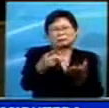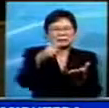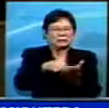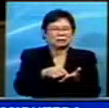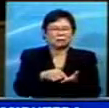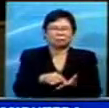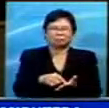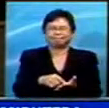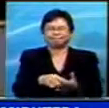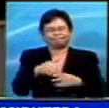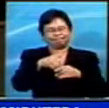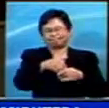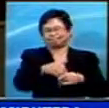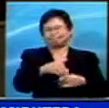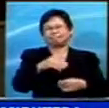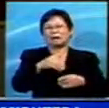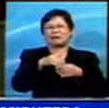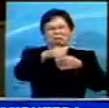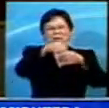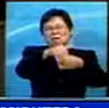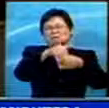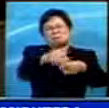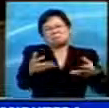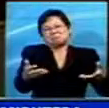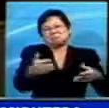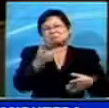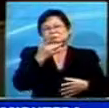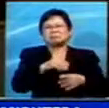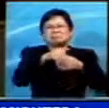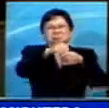memberi insentif pada mereka untuk